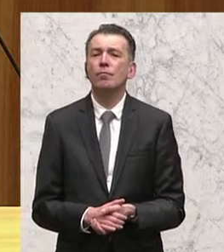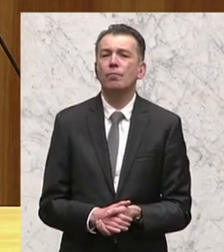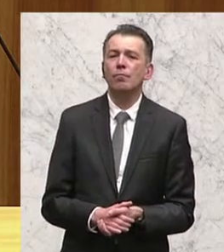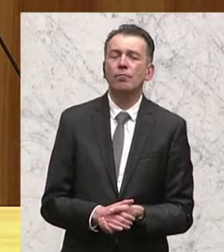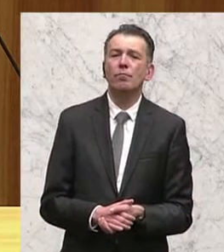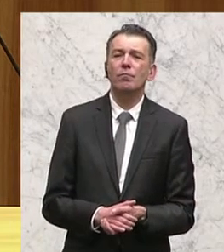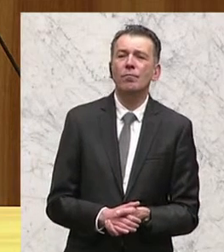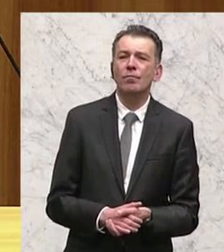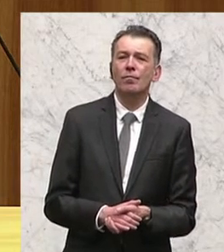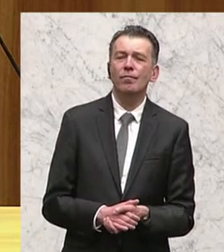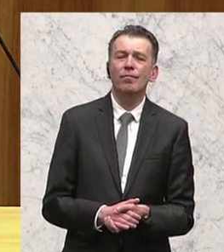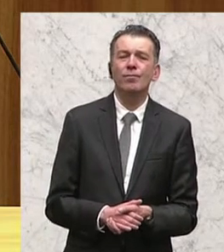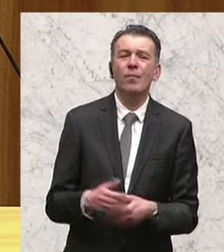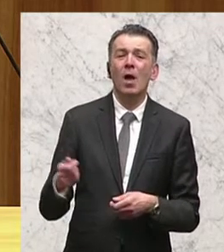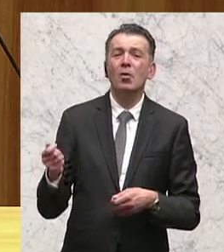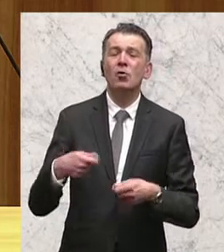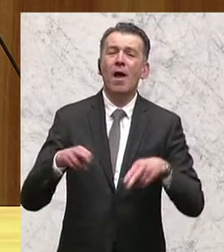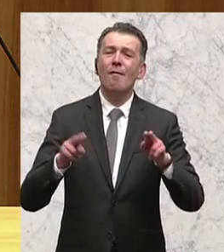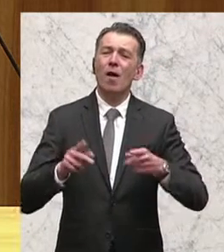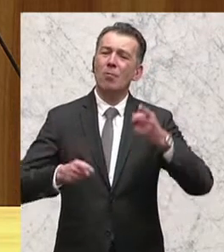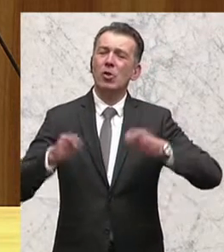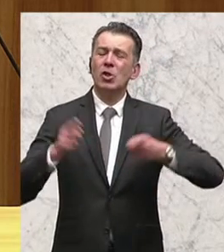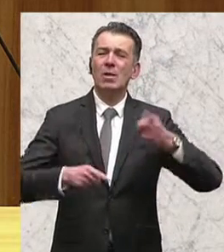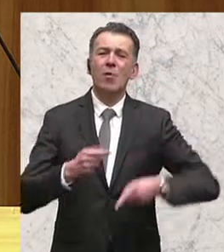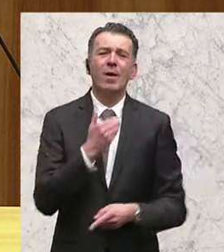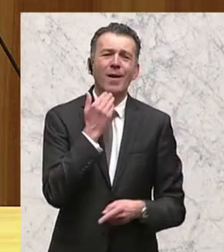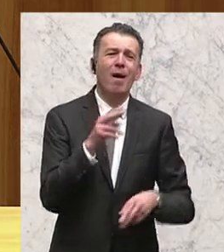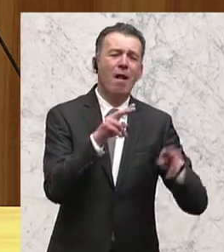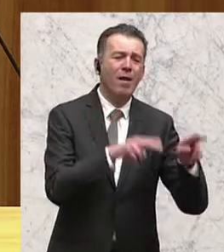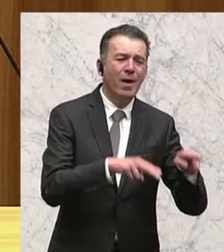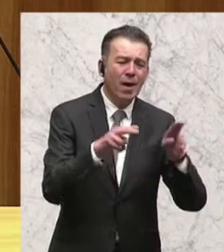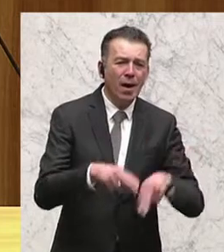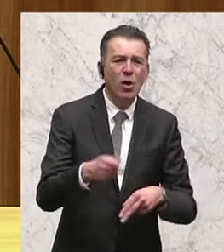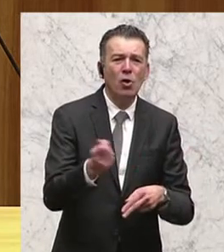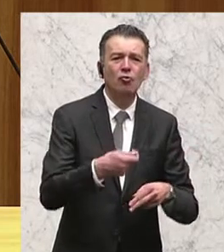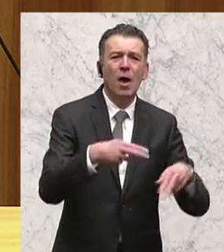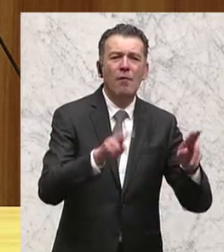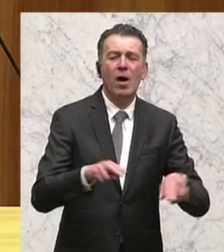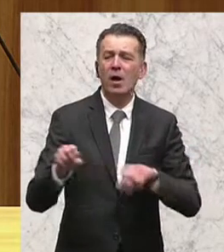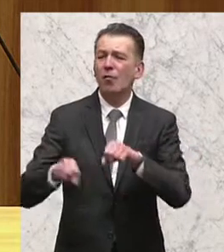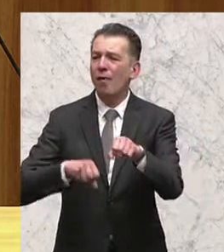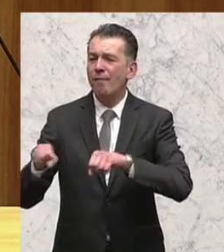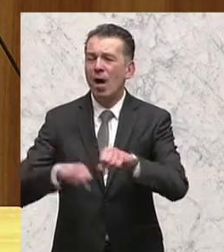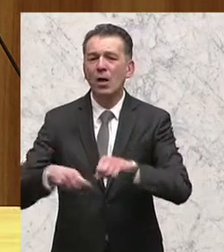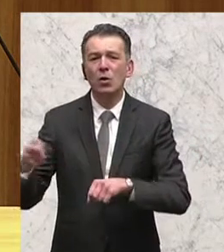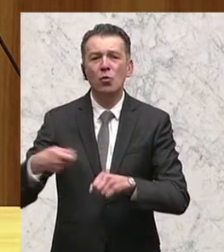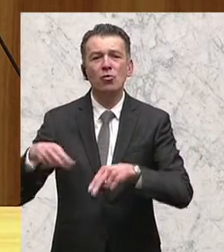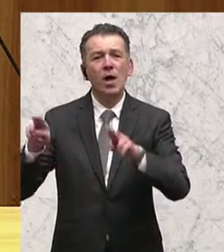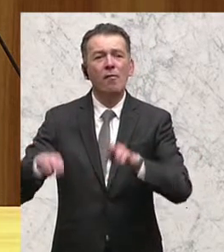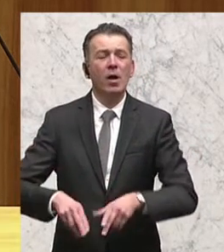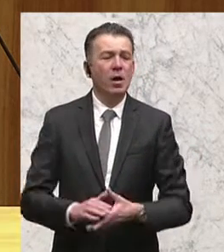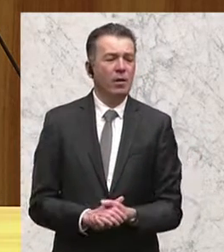die Frage bei strafrechtlichen Bestimmungen, egal ob das jetzt gerichtlich strafrechtliche oder verwaltungsstrafrechtliche Bestimmungen